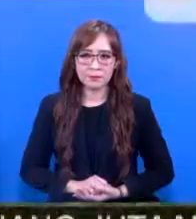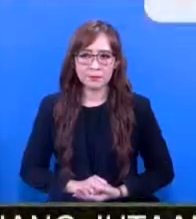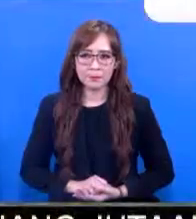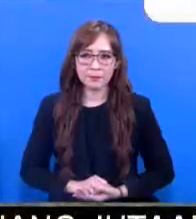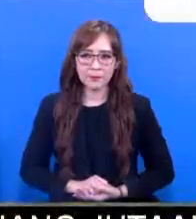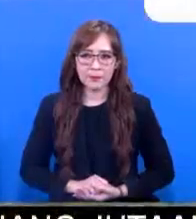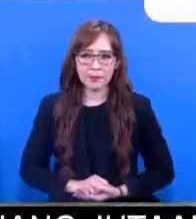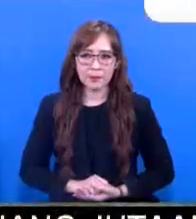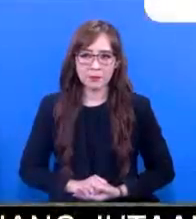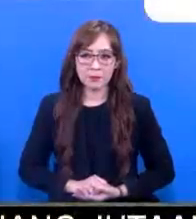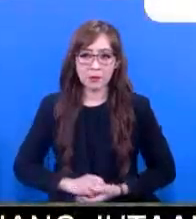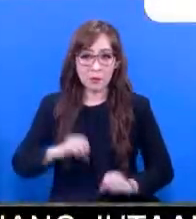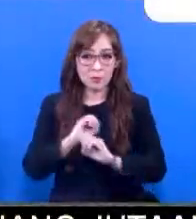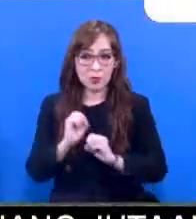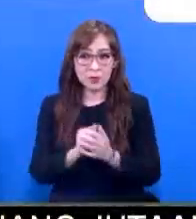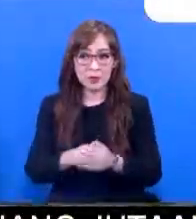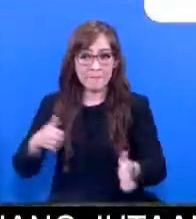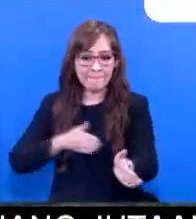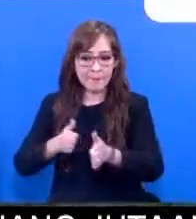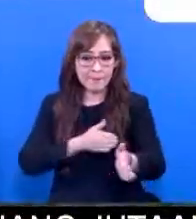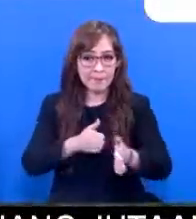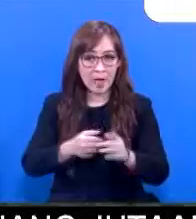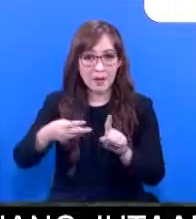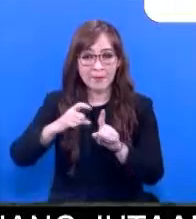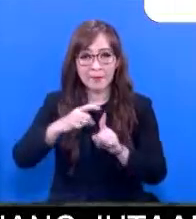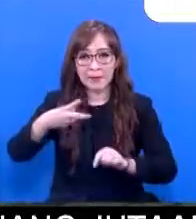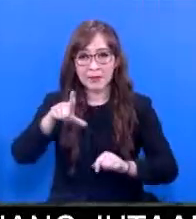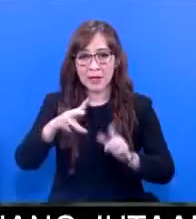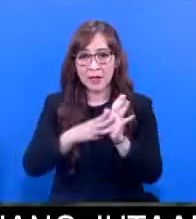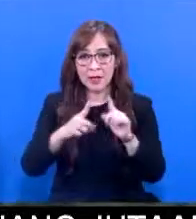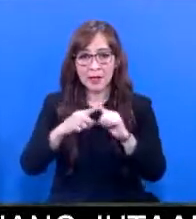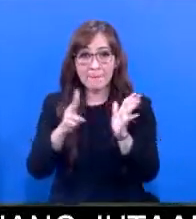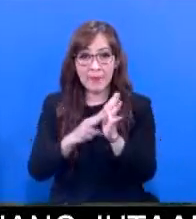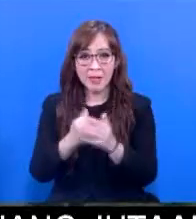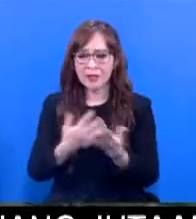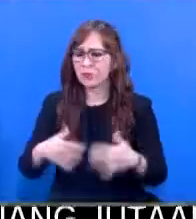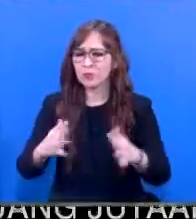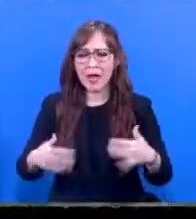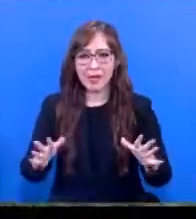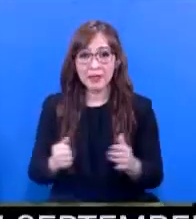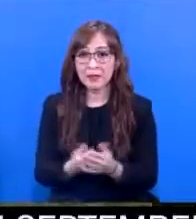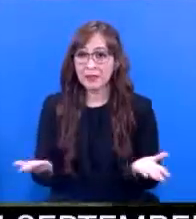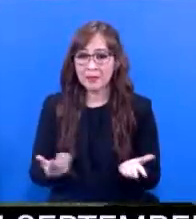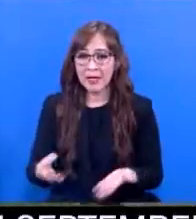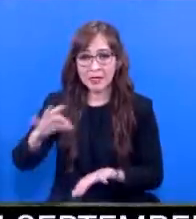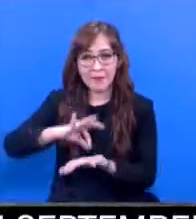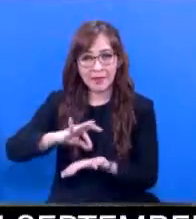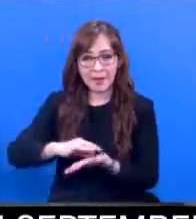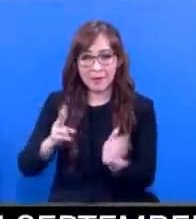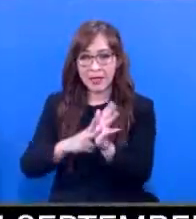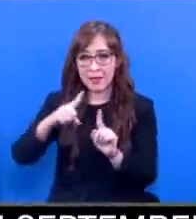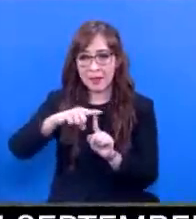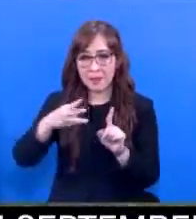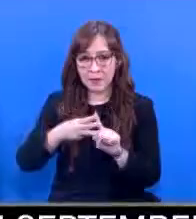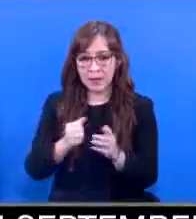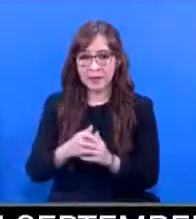Belum sempat digelar, balap Delman atau Cidomo di Kota Mataram, Nusa Tenggara Barat dibubarkan aparat keamanan. Dalam operasi yang dilakukan Minggu sore